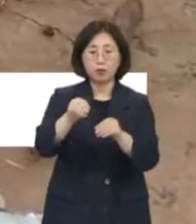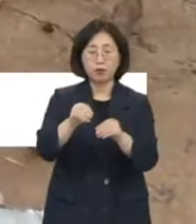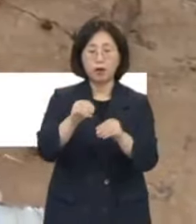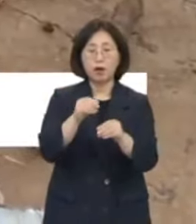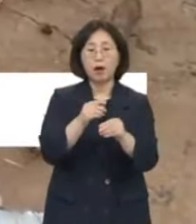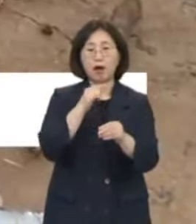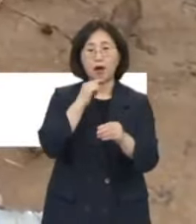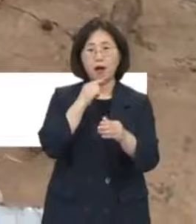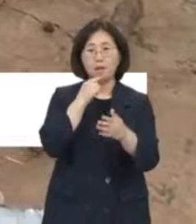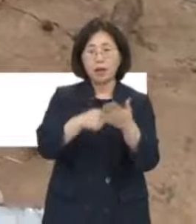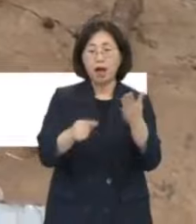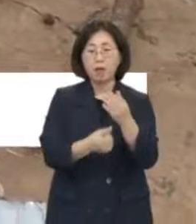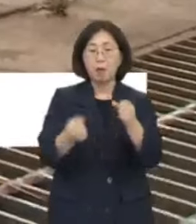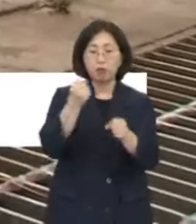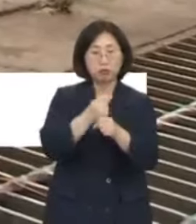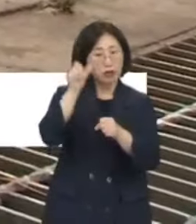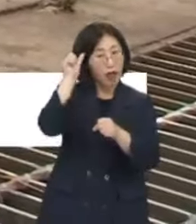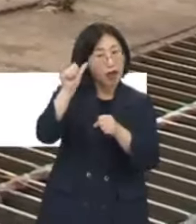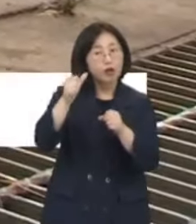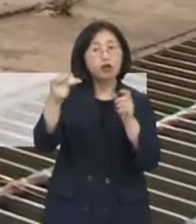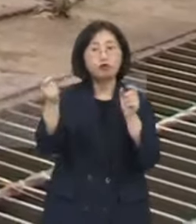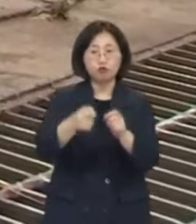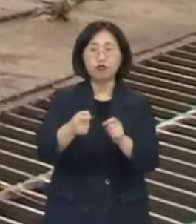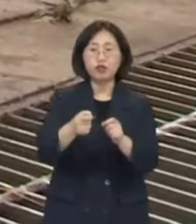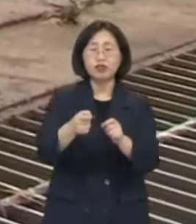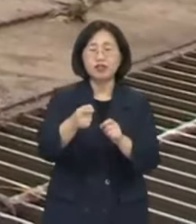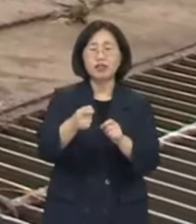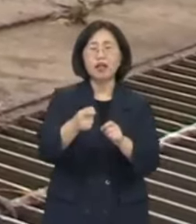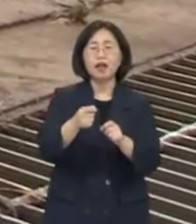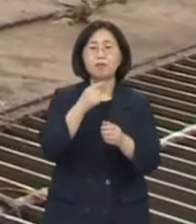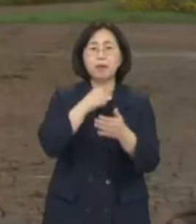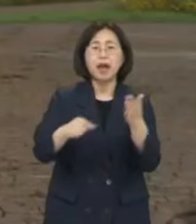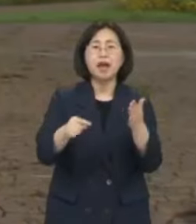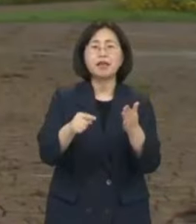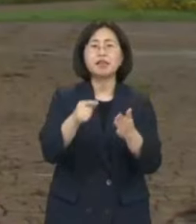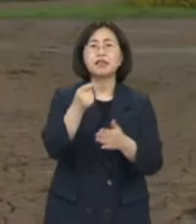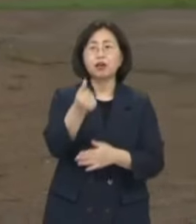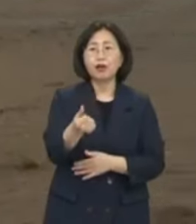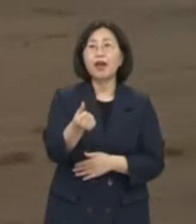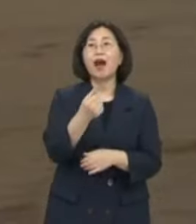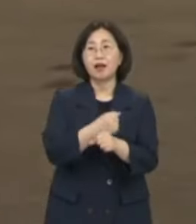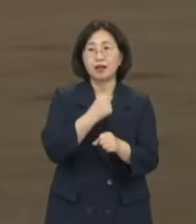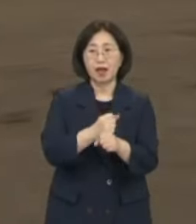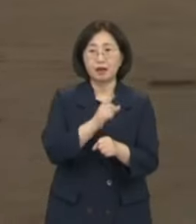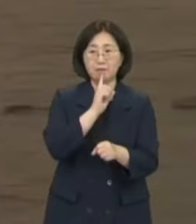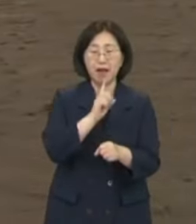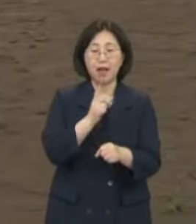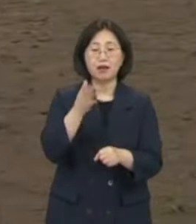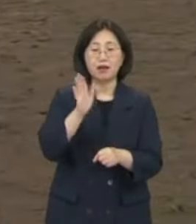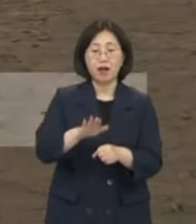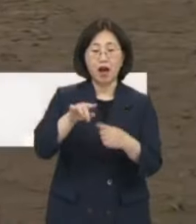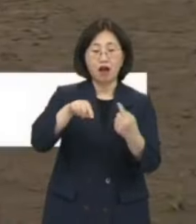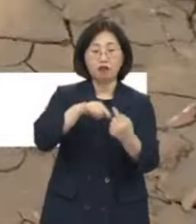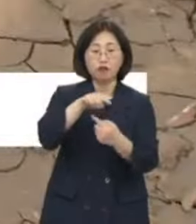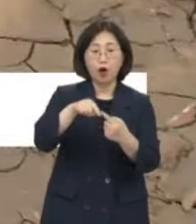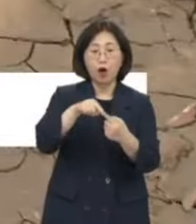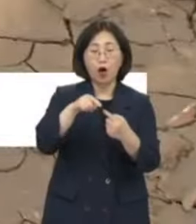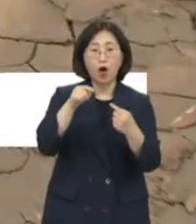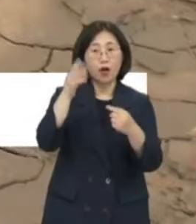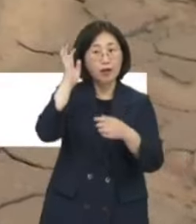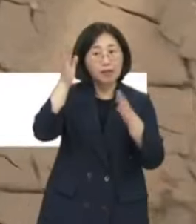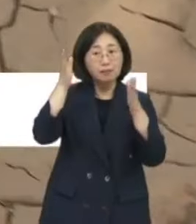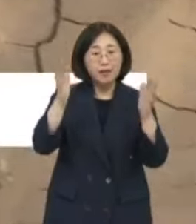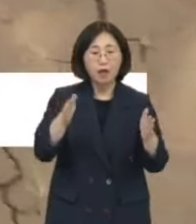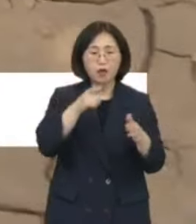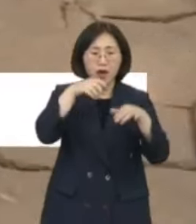기간도 닷새로 줄여 우려를 최소화하겠다는 방침입니다. 하지만 물놀이장 운영 기간 40일 중 장마철과